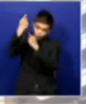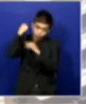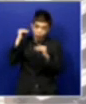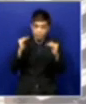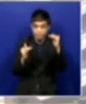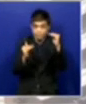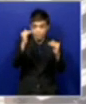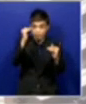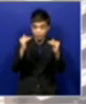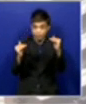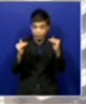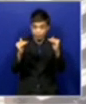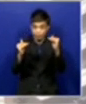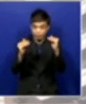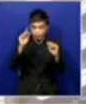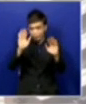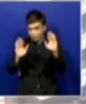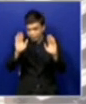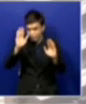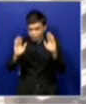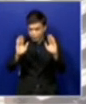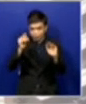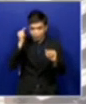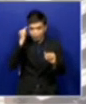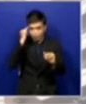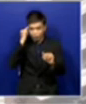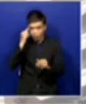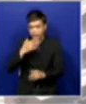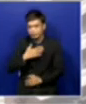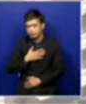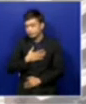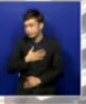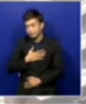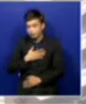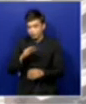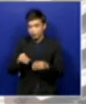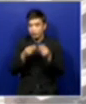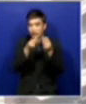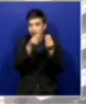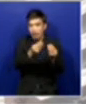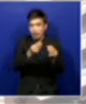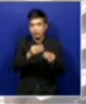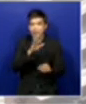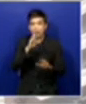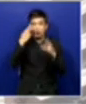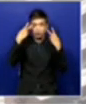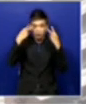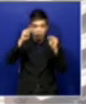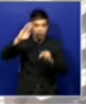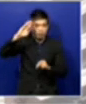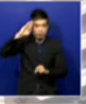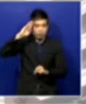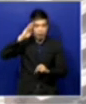ขออภัยครับต้องให้ฉายาท่านนายกจริงๆครับติดแฮชแท็กเลยครับจอมโอนแห่งยุค